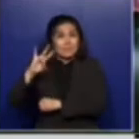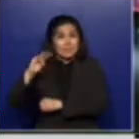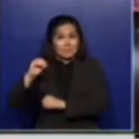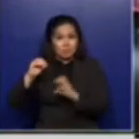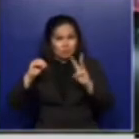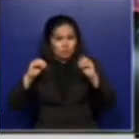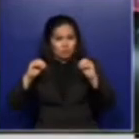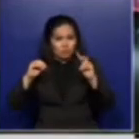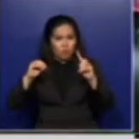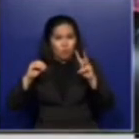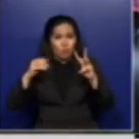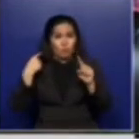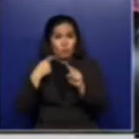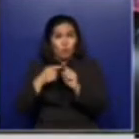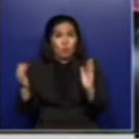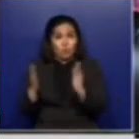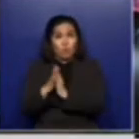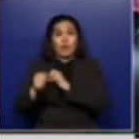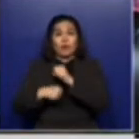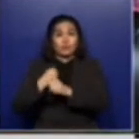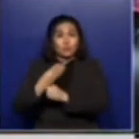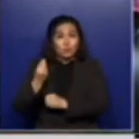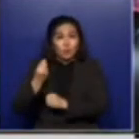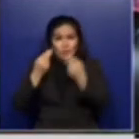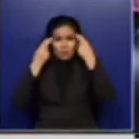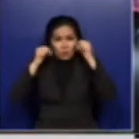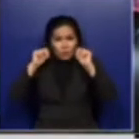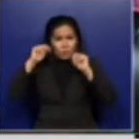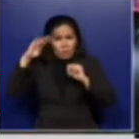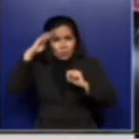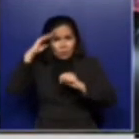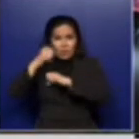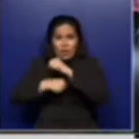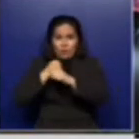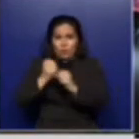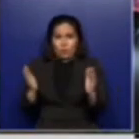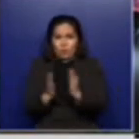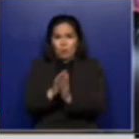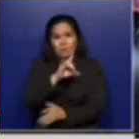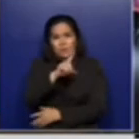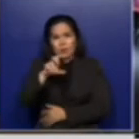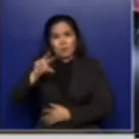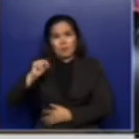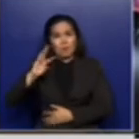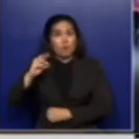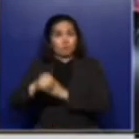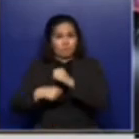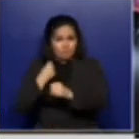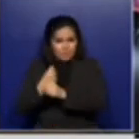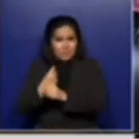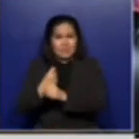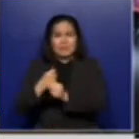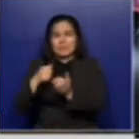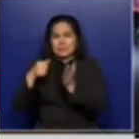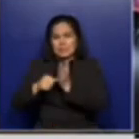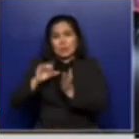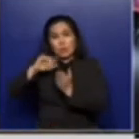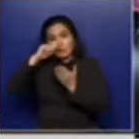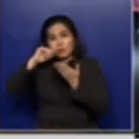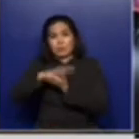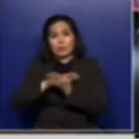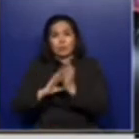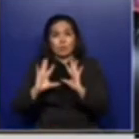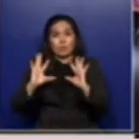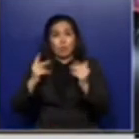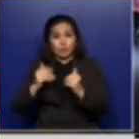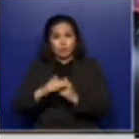ว่าวันนั้นท่านพลเอกประยุทธ์จันทร์โอชาเนี่ยจะอายุครบ136ปีครับถ้าพวกเราอยู่